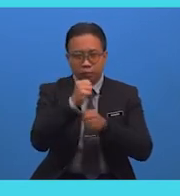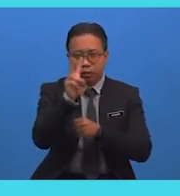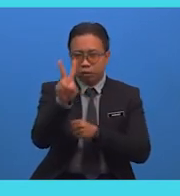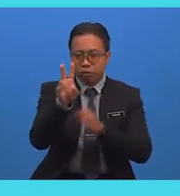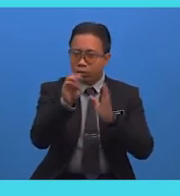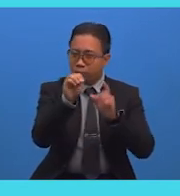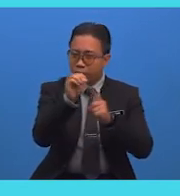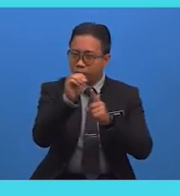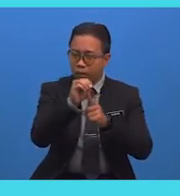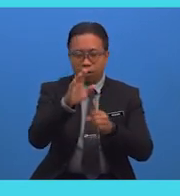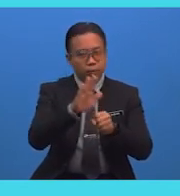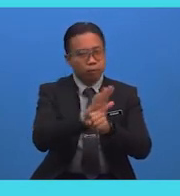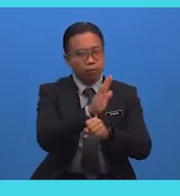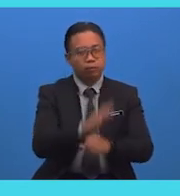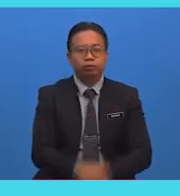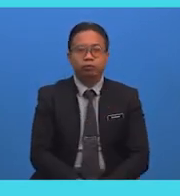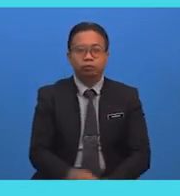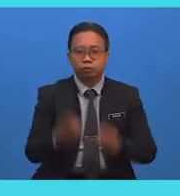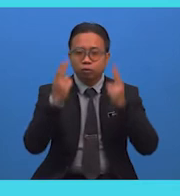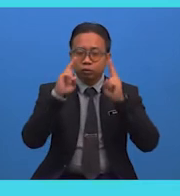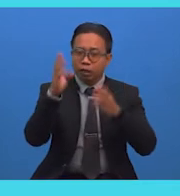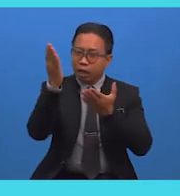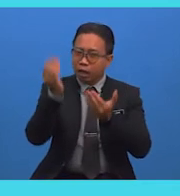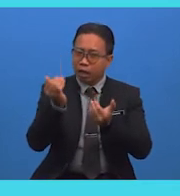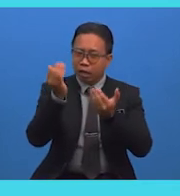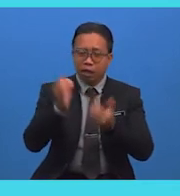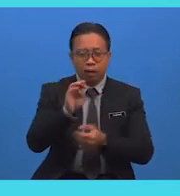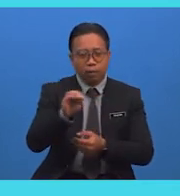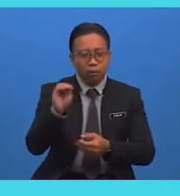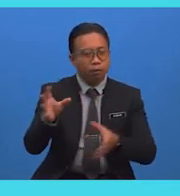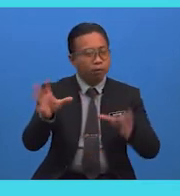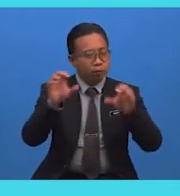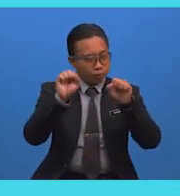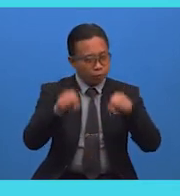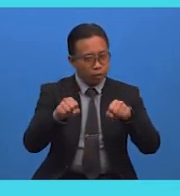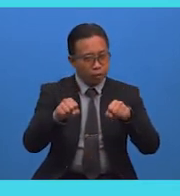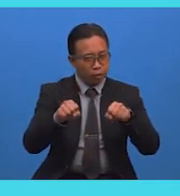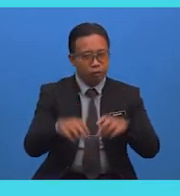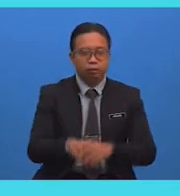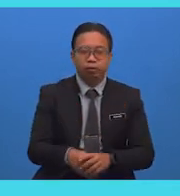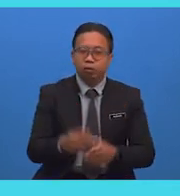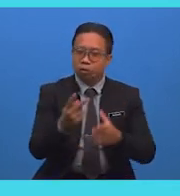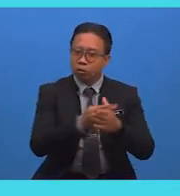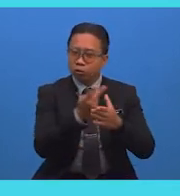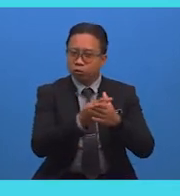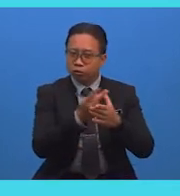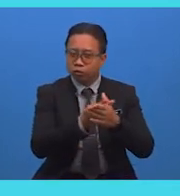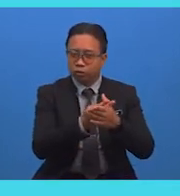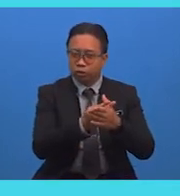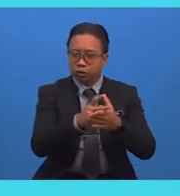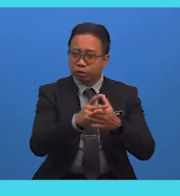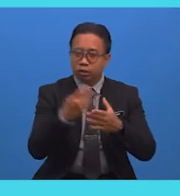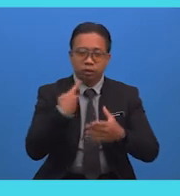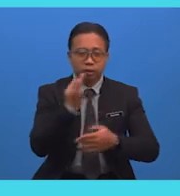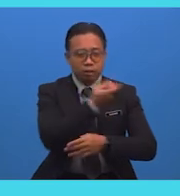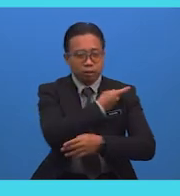mendapat 2 markah penuh. Ustazah harap murid-murid dapat mengaplikasikan perkongsian ilmu kita